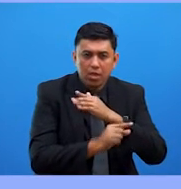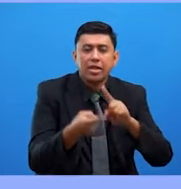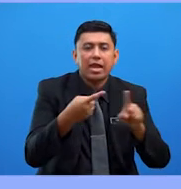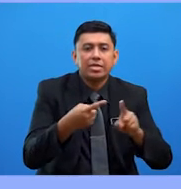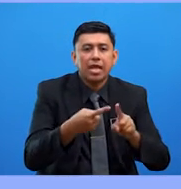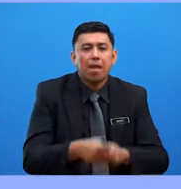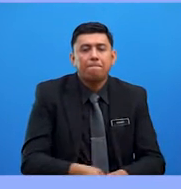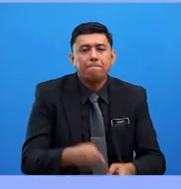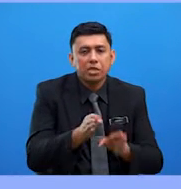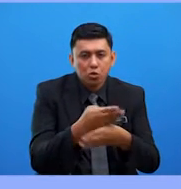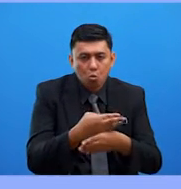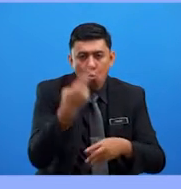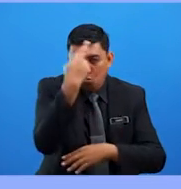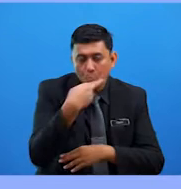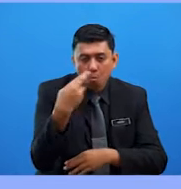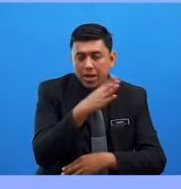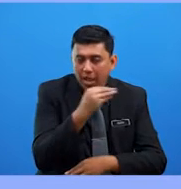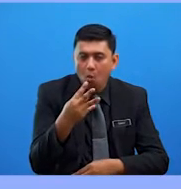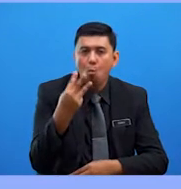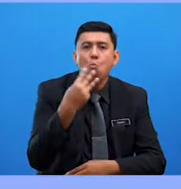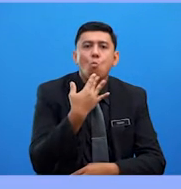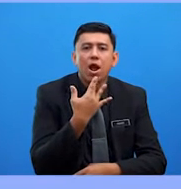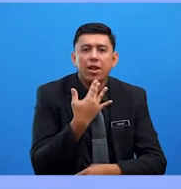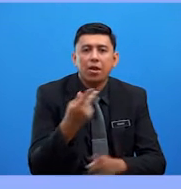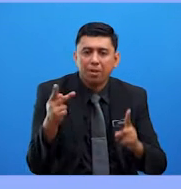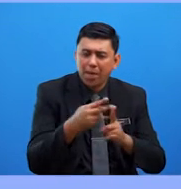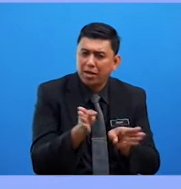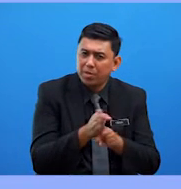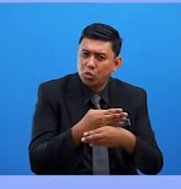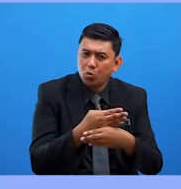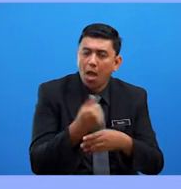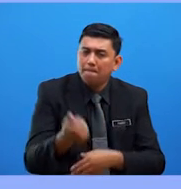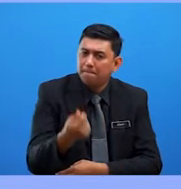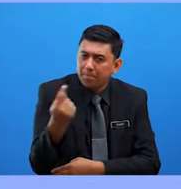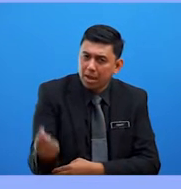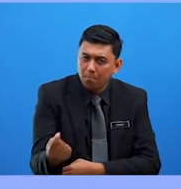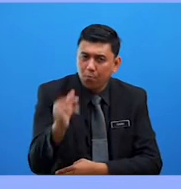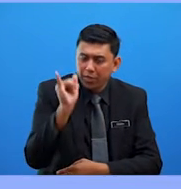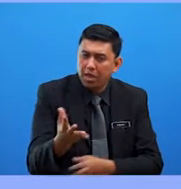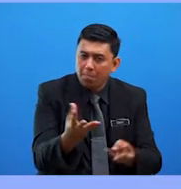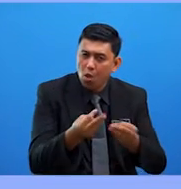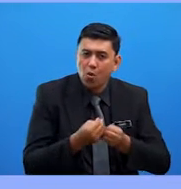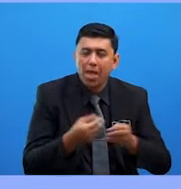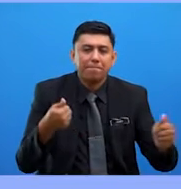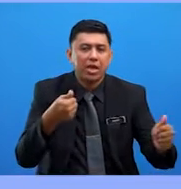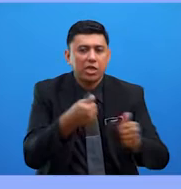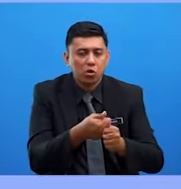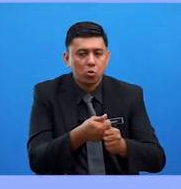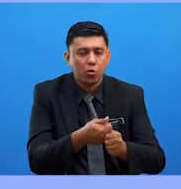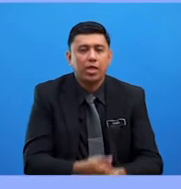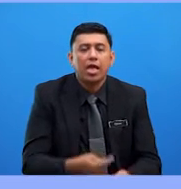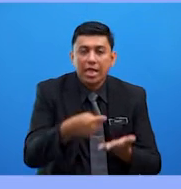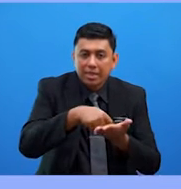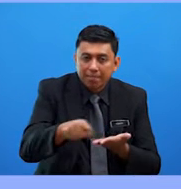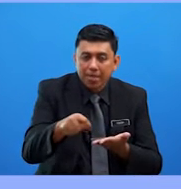segi bentuk, rupa dan warna kepada bentuk perabot yang dikehendaki mengikut